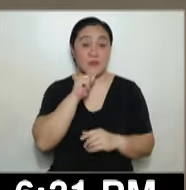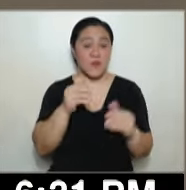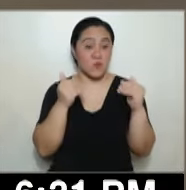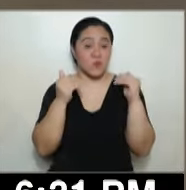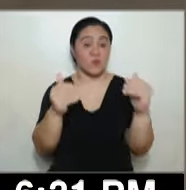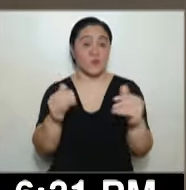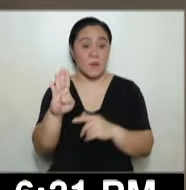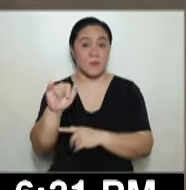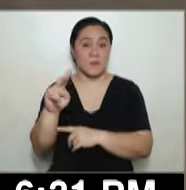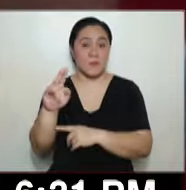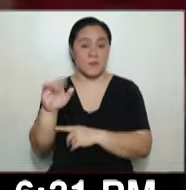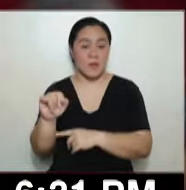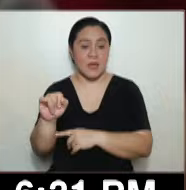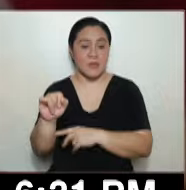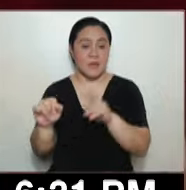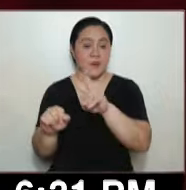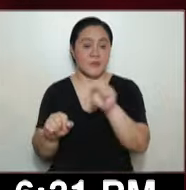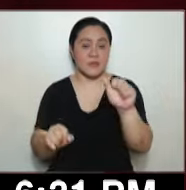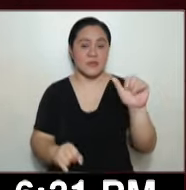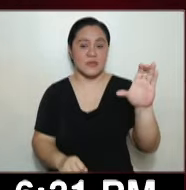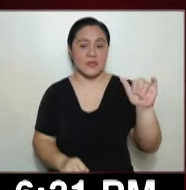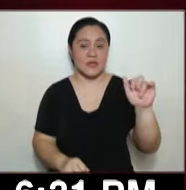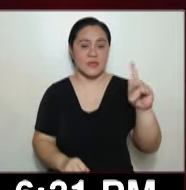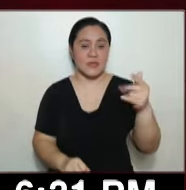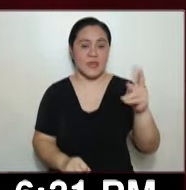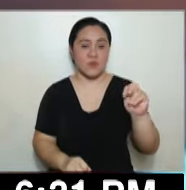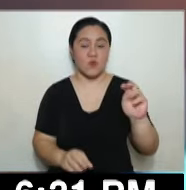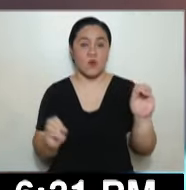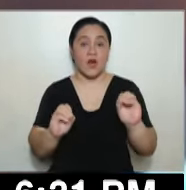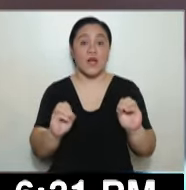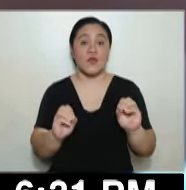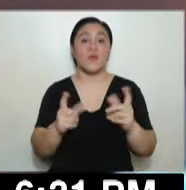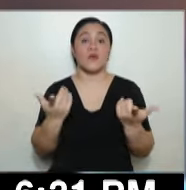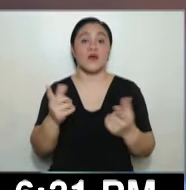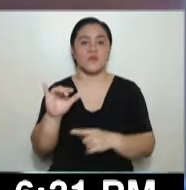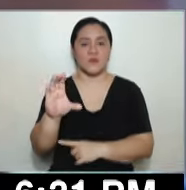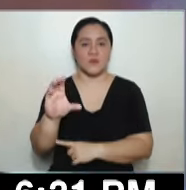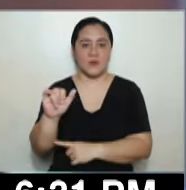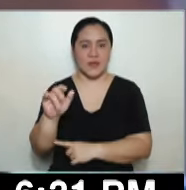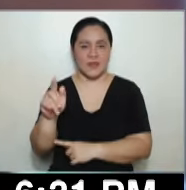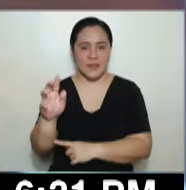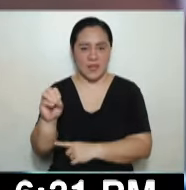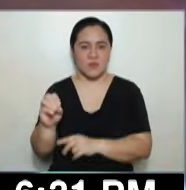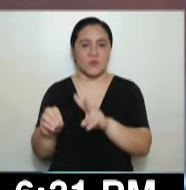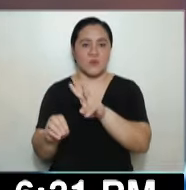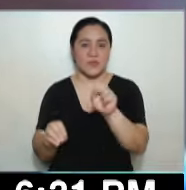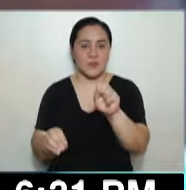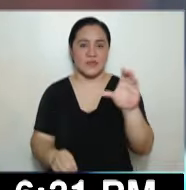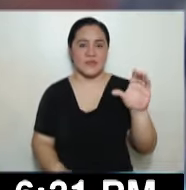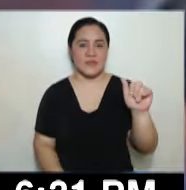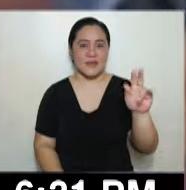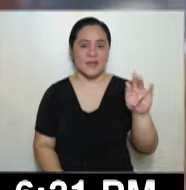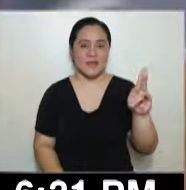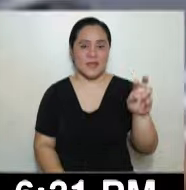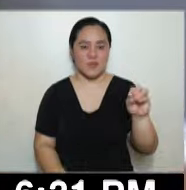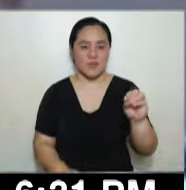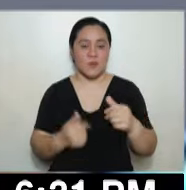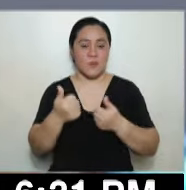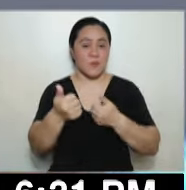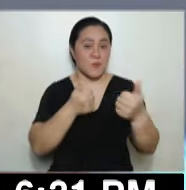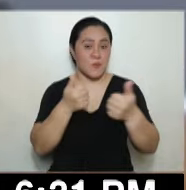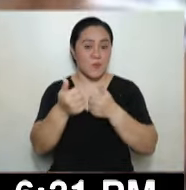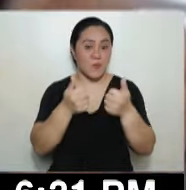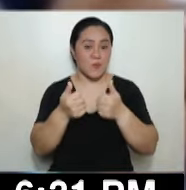versus Cayetano sa Taguig, Cayetano versus Cayetano naman ang posibleng maging labanan. Sinabi mismo